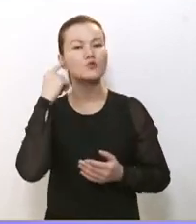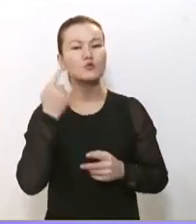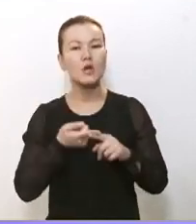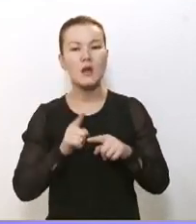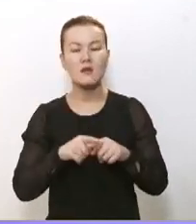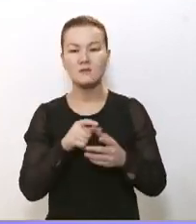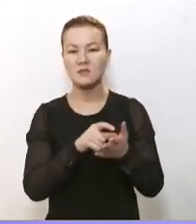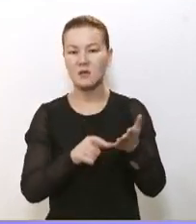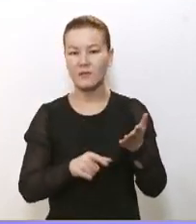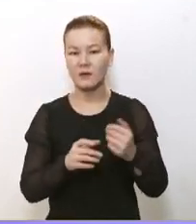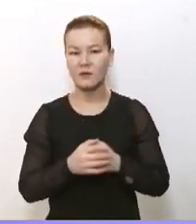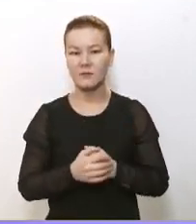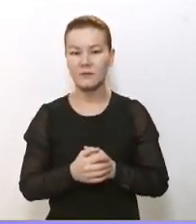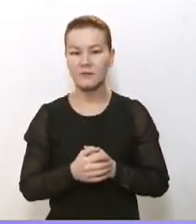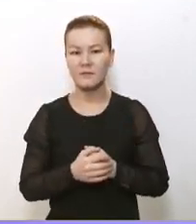стихотворение?